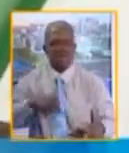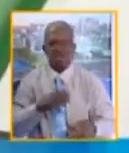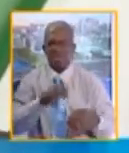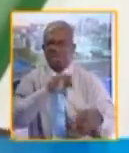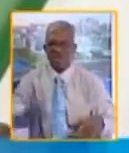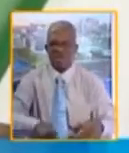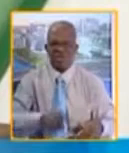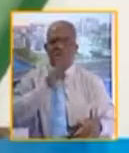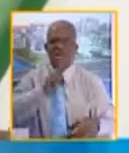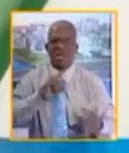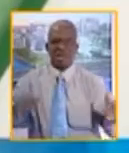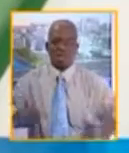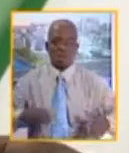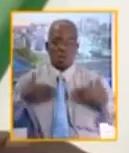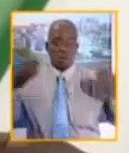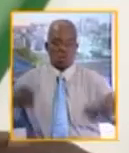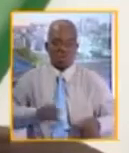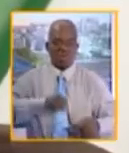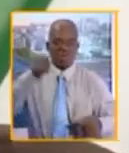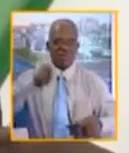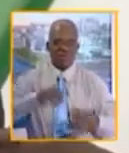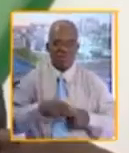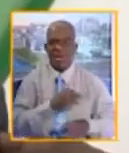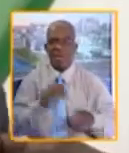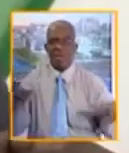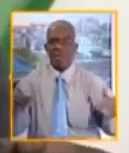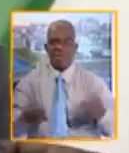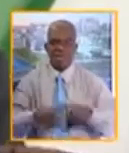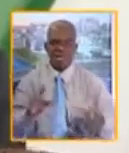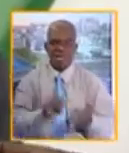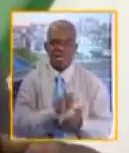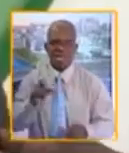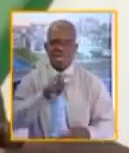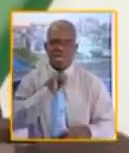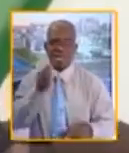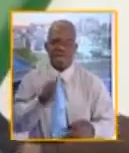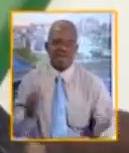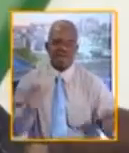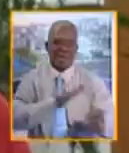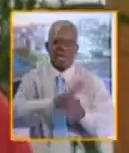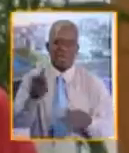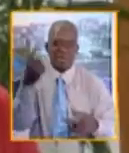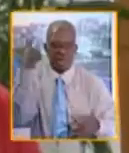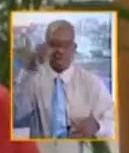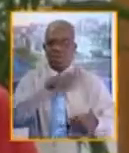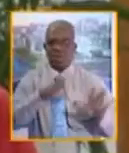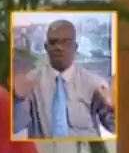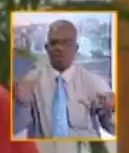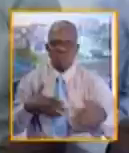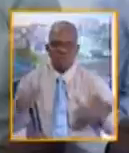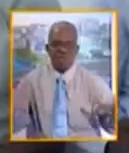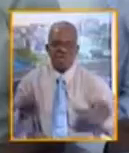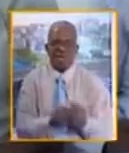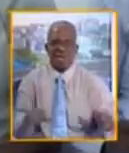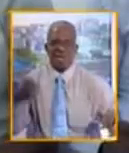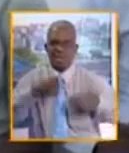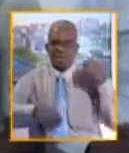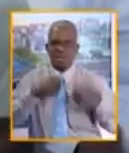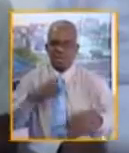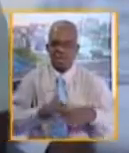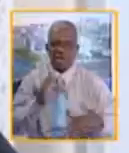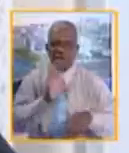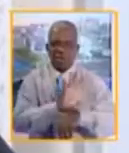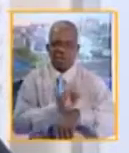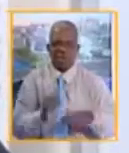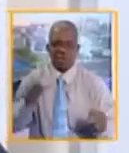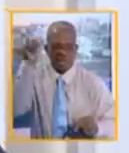DDR est nécessaire, mais pas suffisant pour faire face à des défis de ce pays. Les ambassadeurs, au cours des échanges